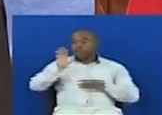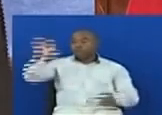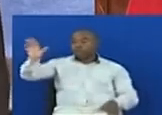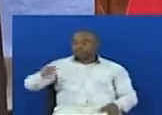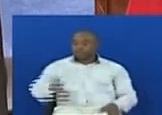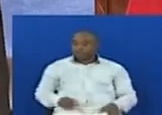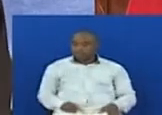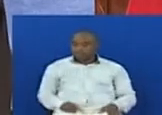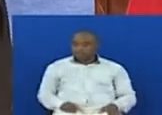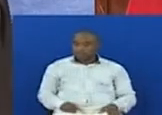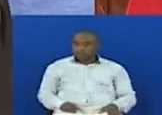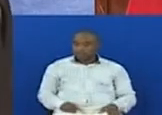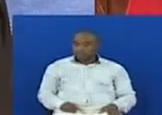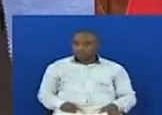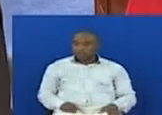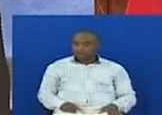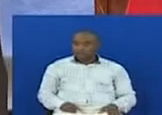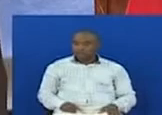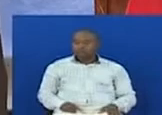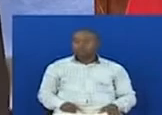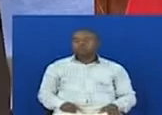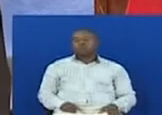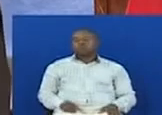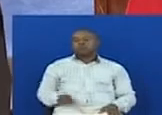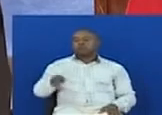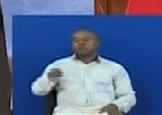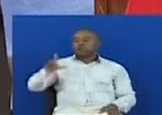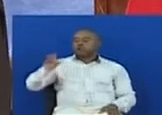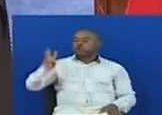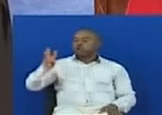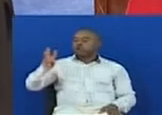Muaha mulungu davieka.